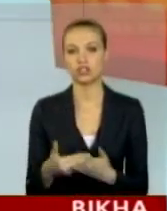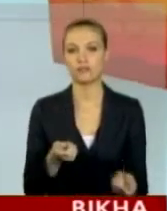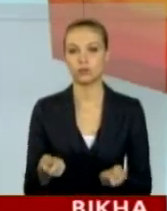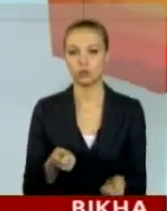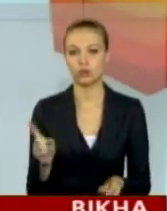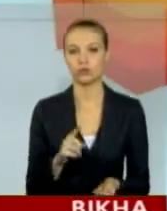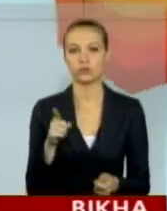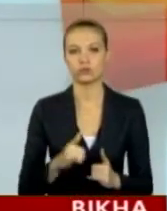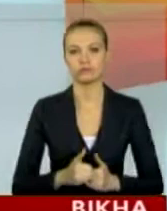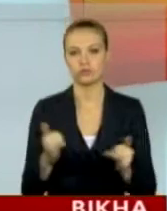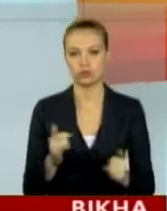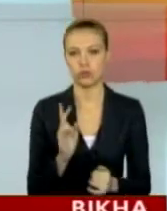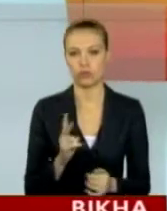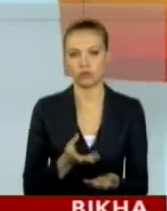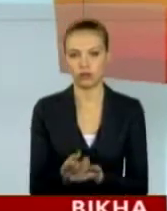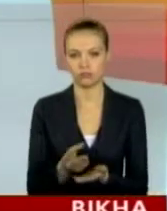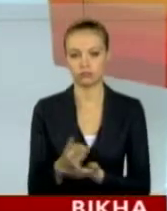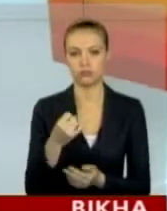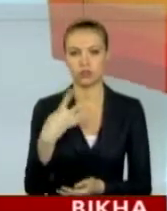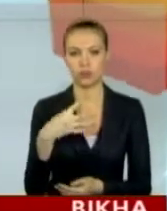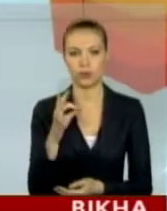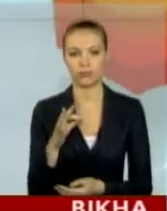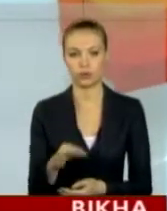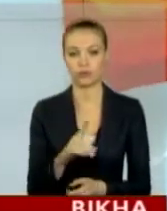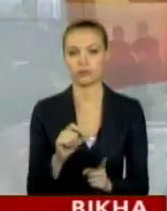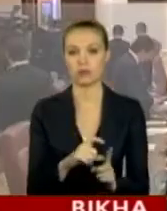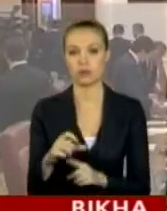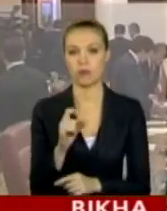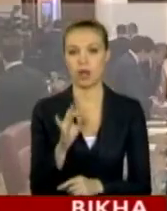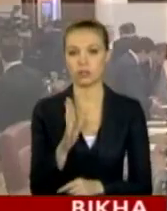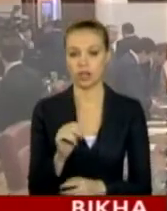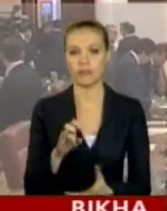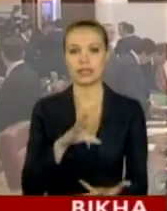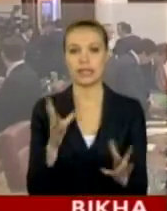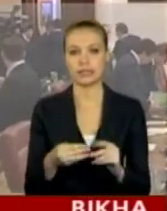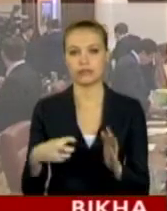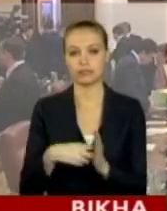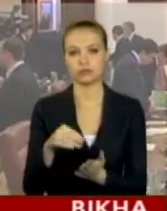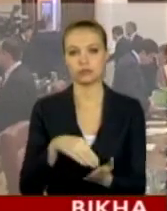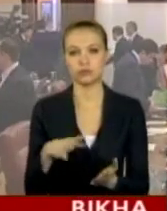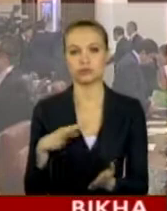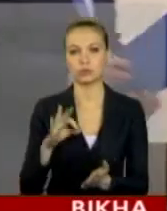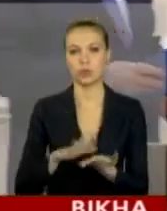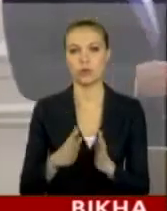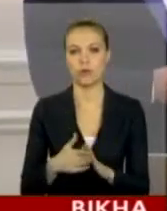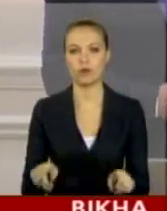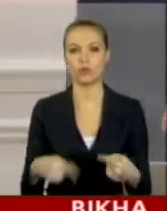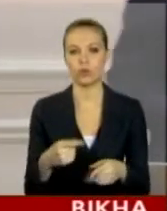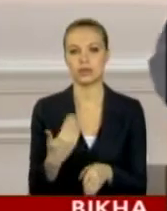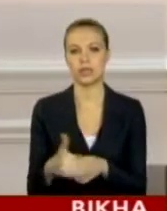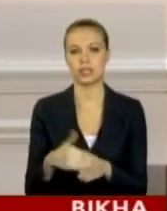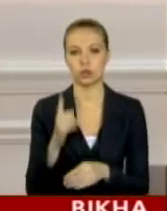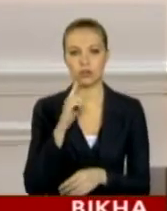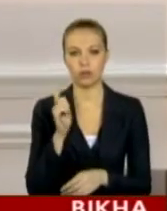аби той збільшив комунальні тарифи на 40%. За словами Азарова, на загал у листі йшлося про умови поновлення